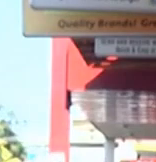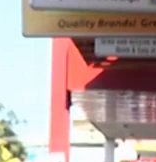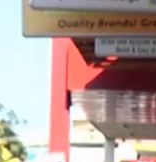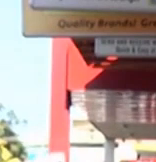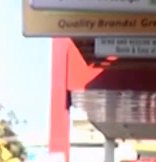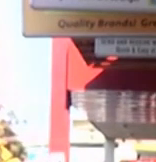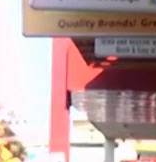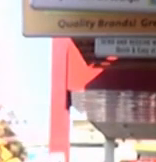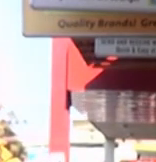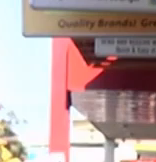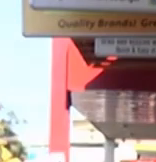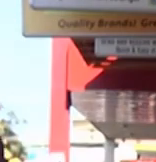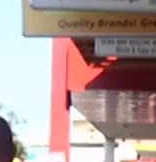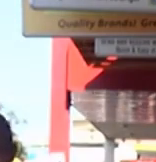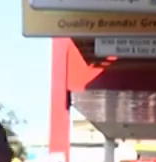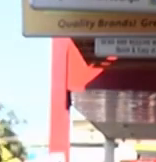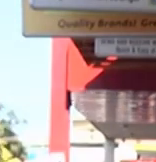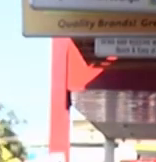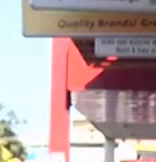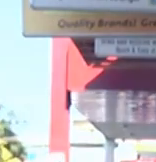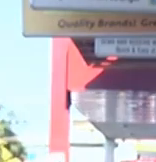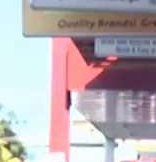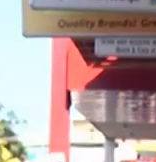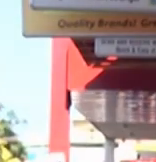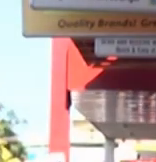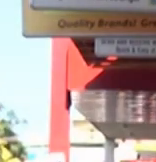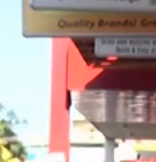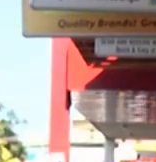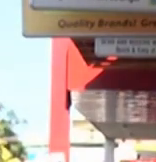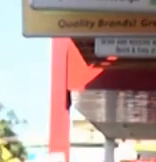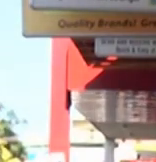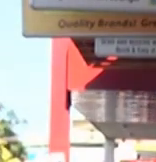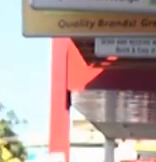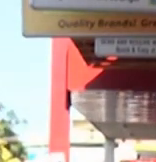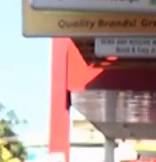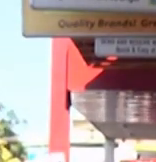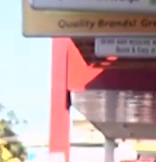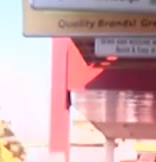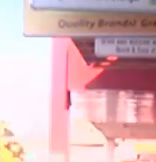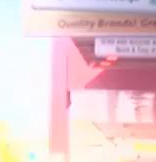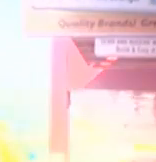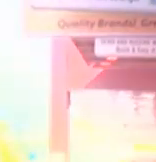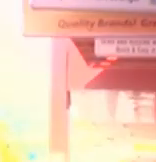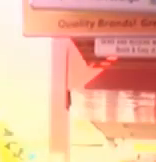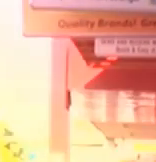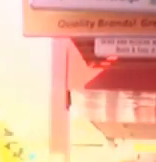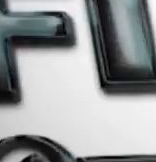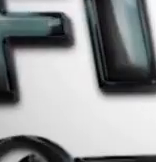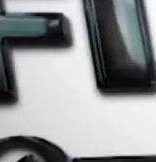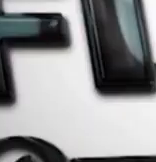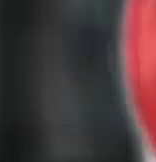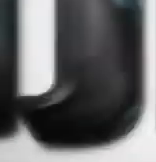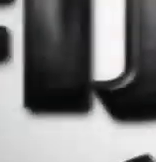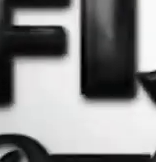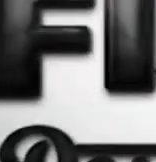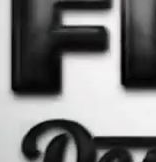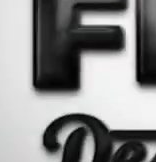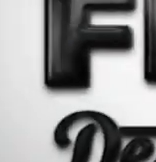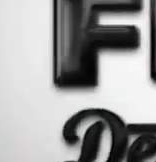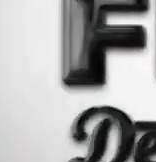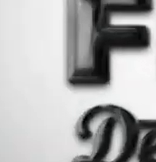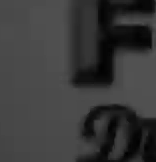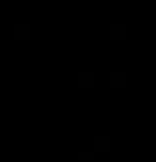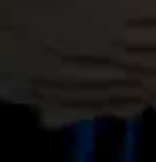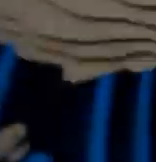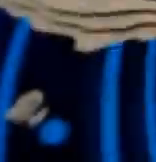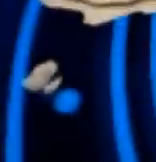Baik tu dia jadi mereka tahu रेडियो फिजी बहुत रेडियो फिजी रोज सुनता हूँ. रेडियो फीजी 2 देश